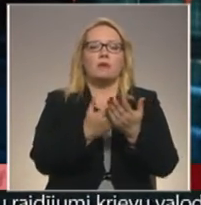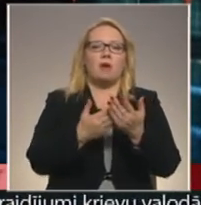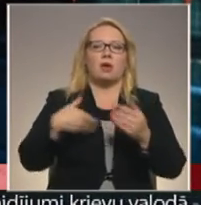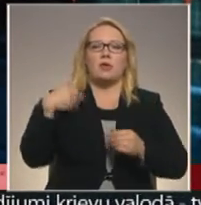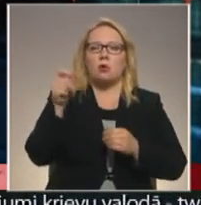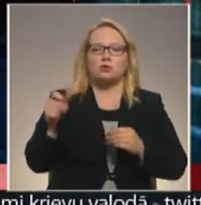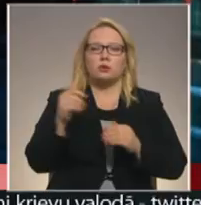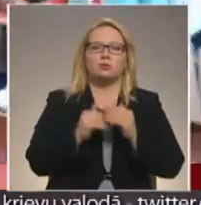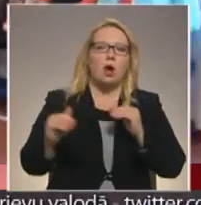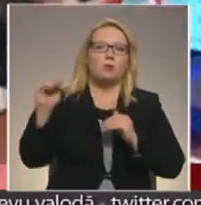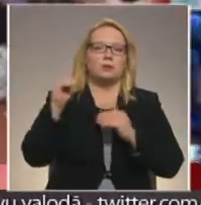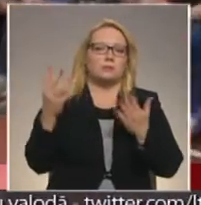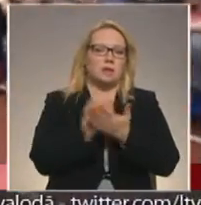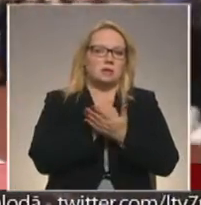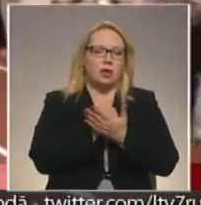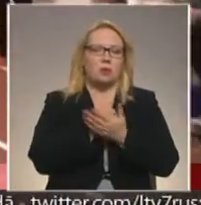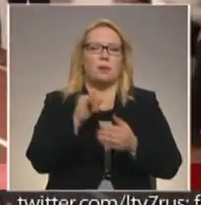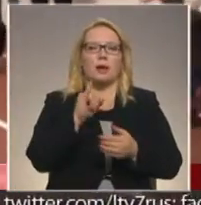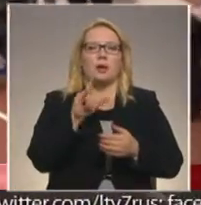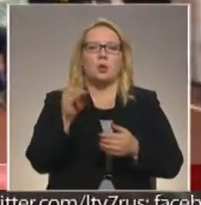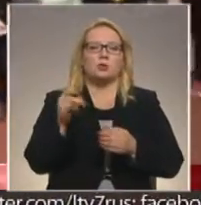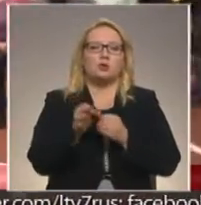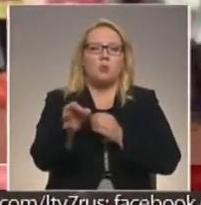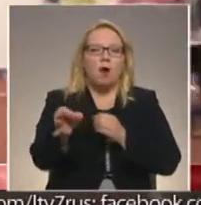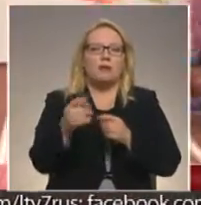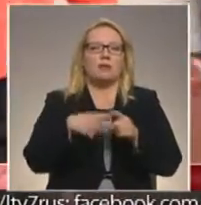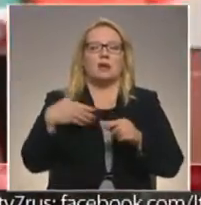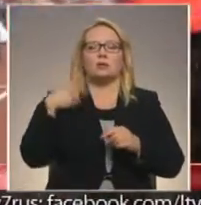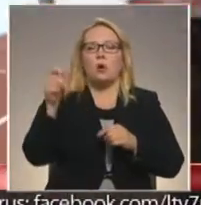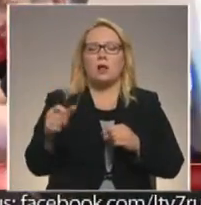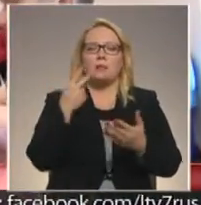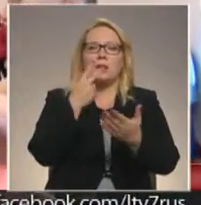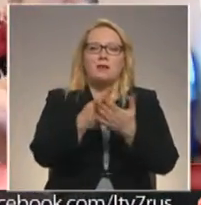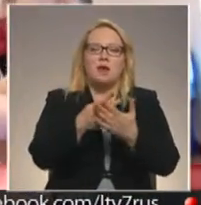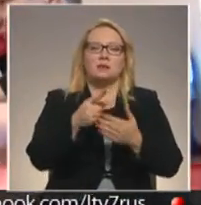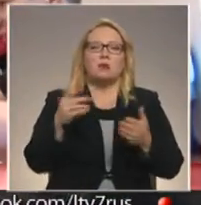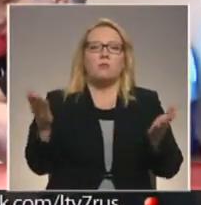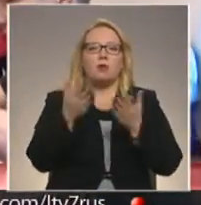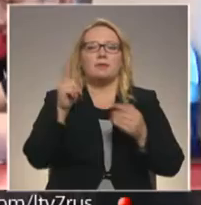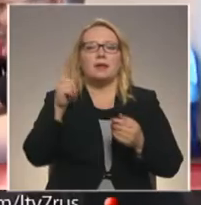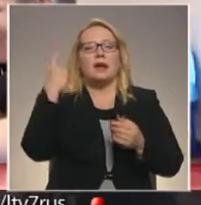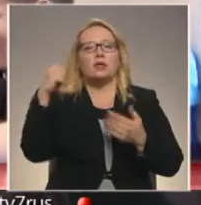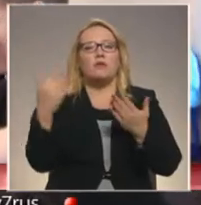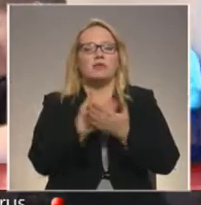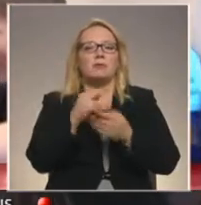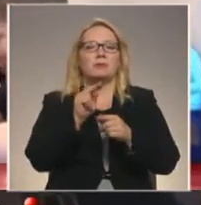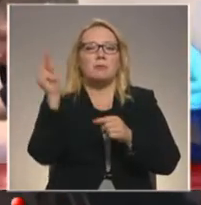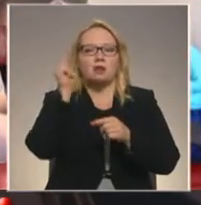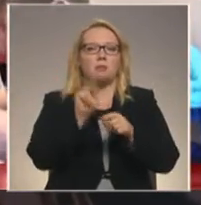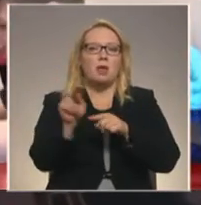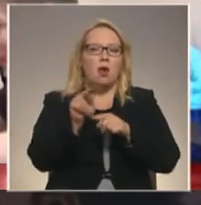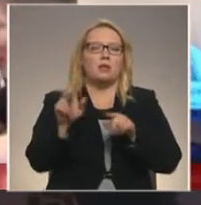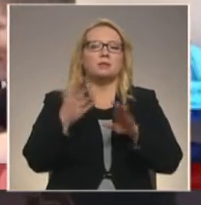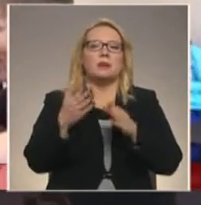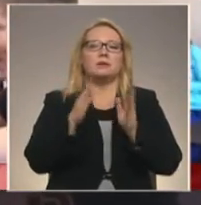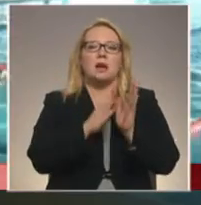Uz augstiem sasniegumiem. Ilūkstes novada pieredze rāda, ka skolēnus vairāk pievērsties sportam motivē ne tikai inovatīvas mācību metodes, bet arī sakārtota